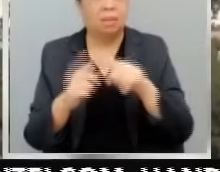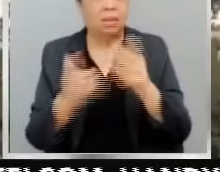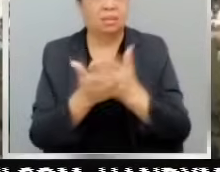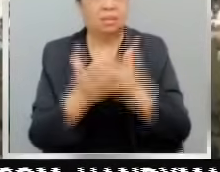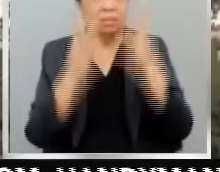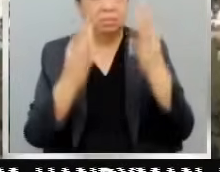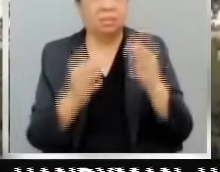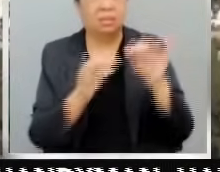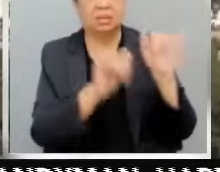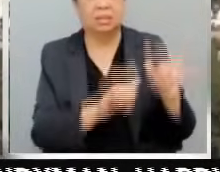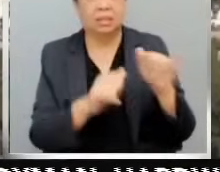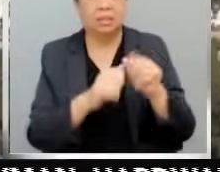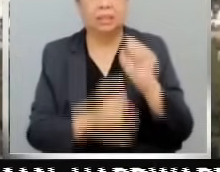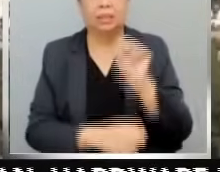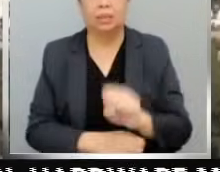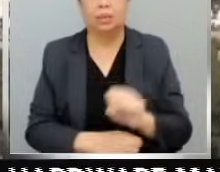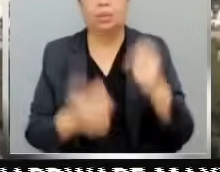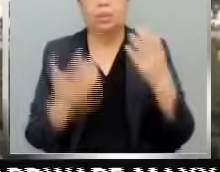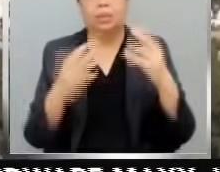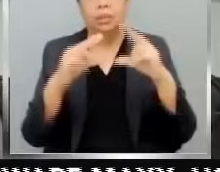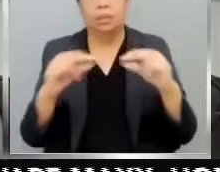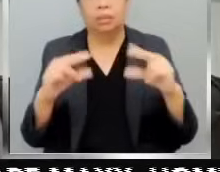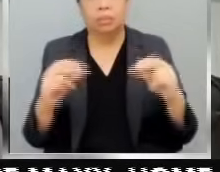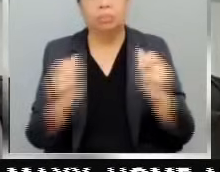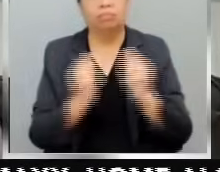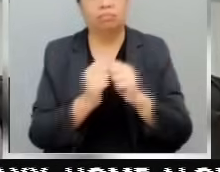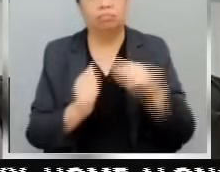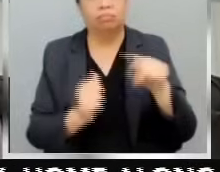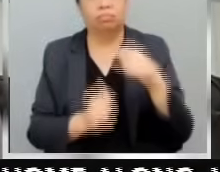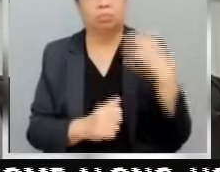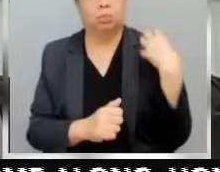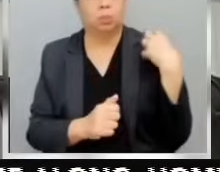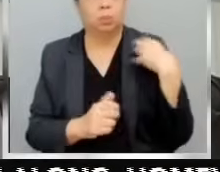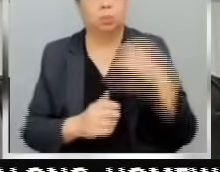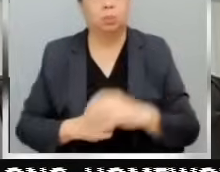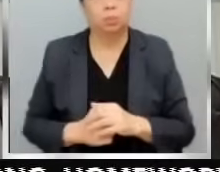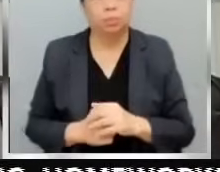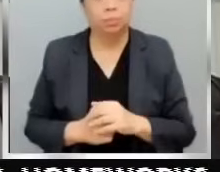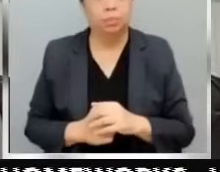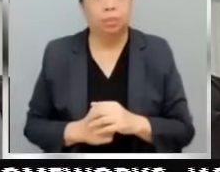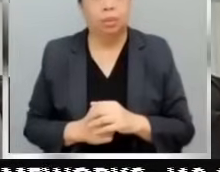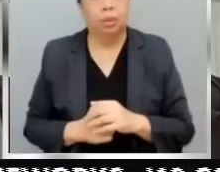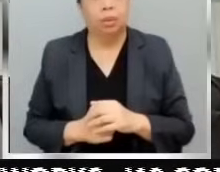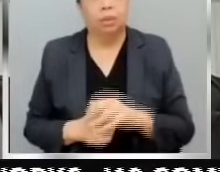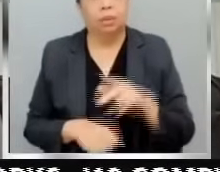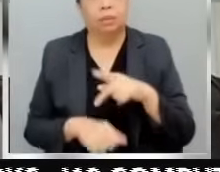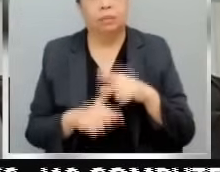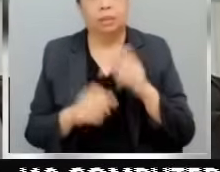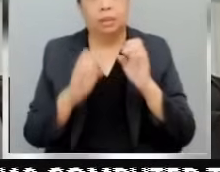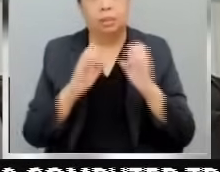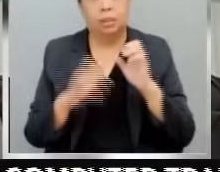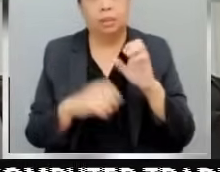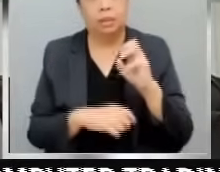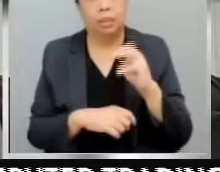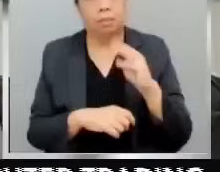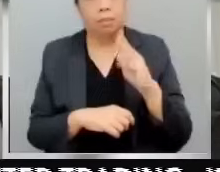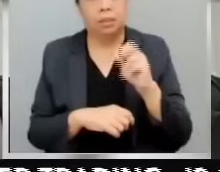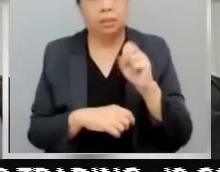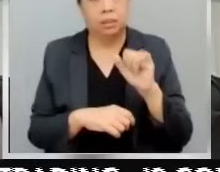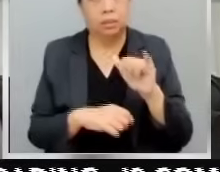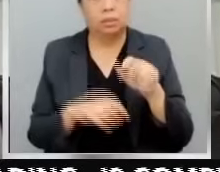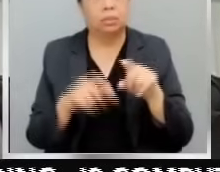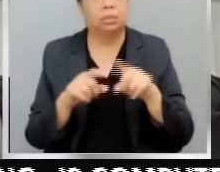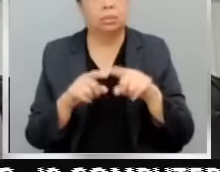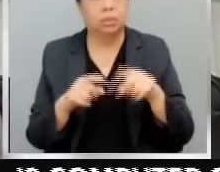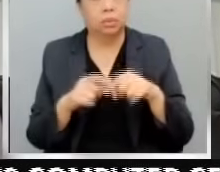Southern Lebanon kasama ang kanilang mga employer. The Philippine Embassy has also posted in its Facebook